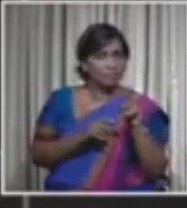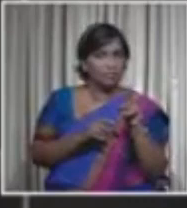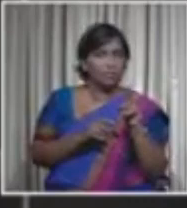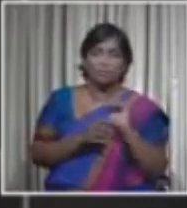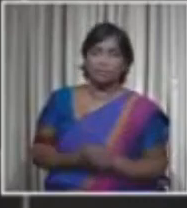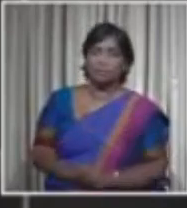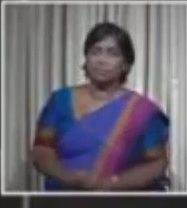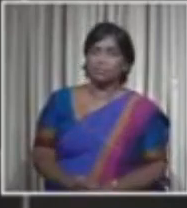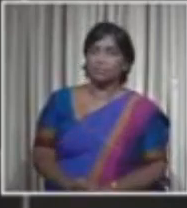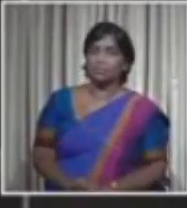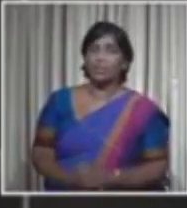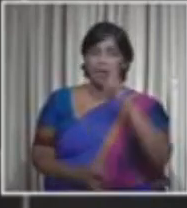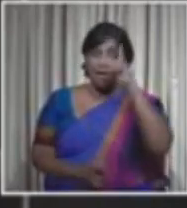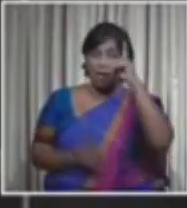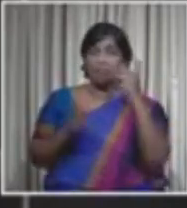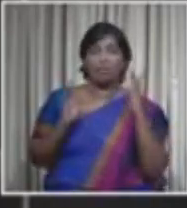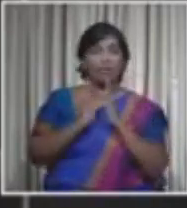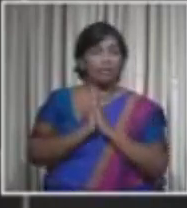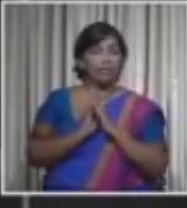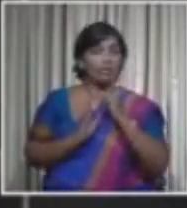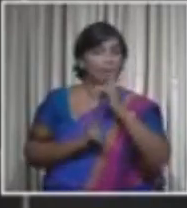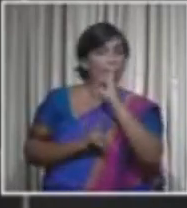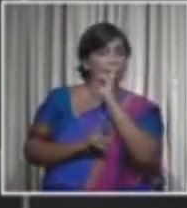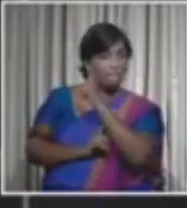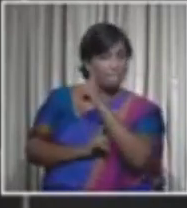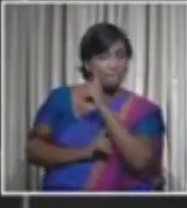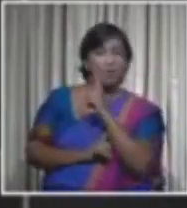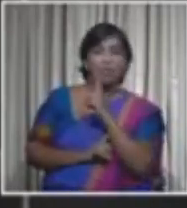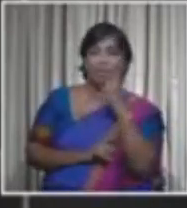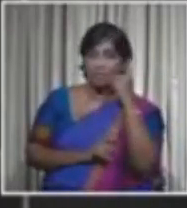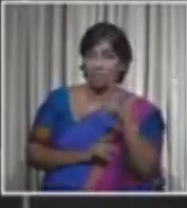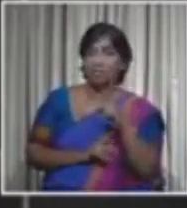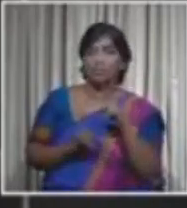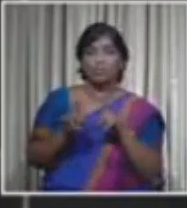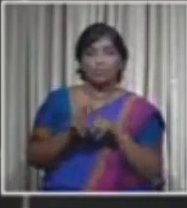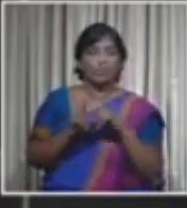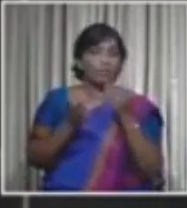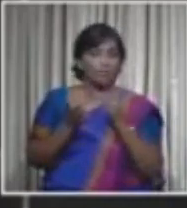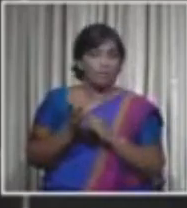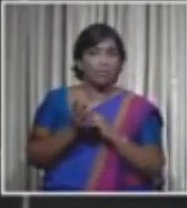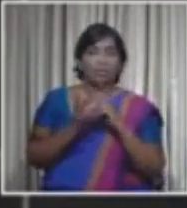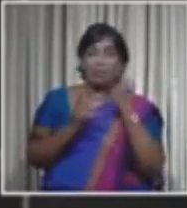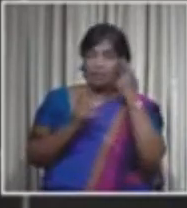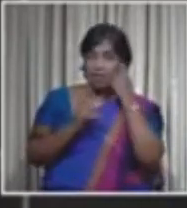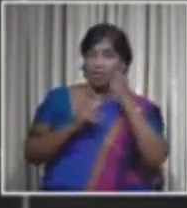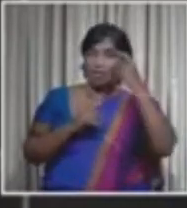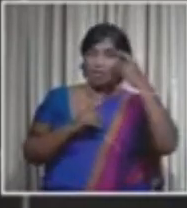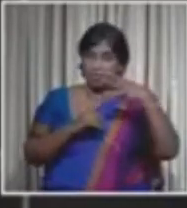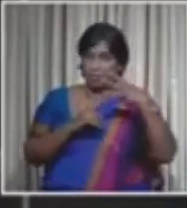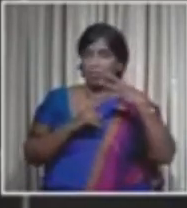அல்லாவை ஏசியதனாலும். 4வது இடத்திலே சொல்லப்பட்டிருக்கிறது, 3வது இடத்திலே சொல்லப்பட்டிருக்கிறது, 10 காரணங்களிலே 3வது காரணம்